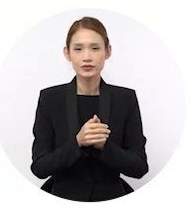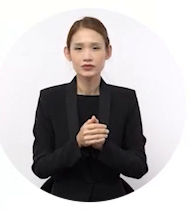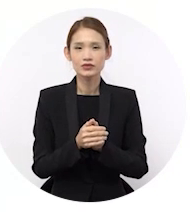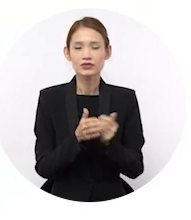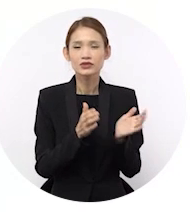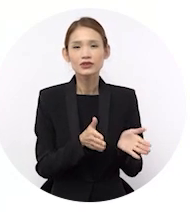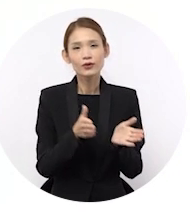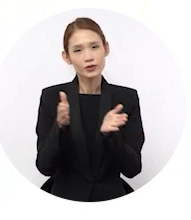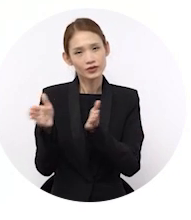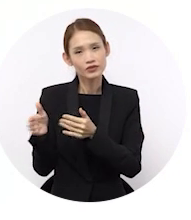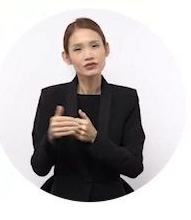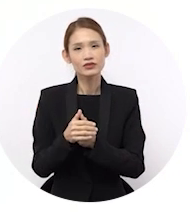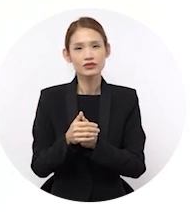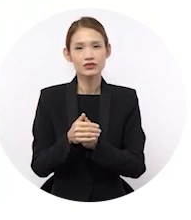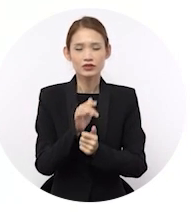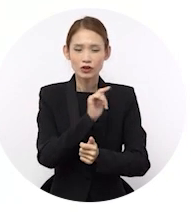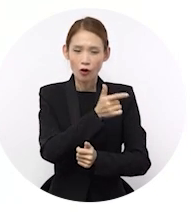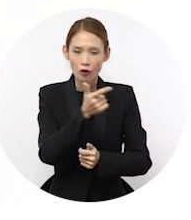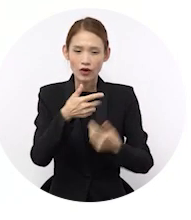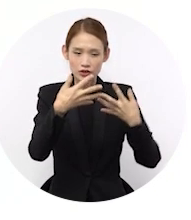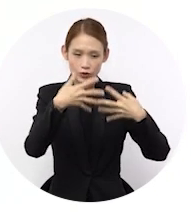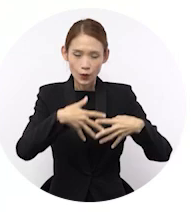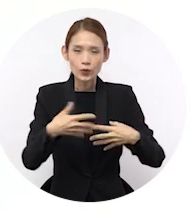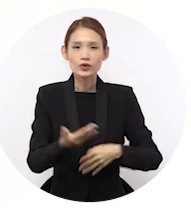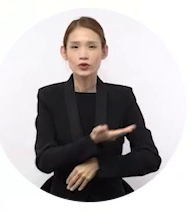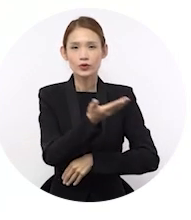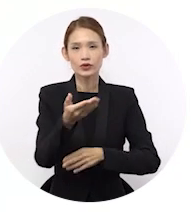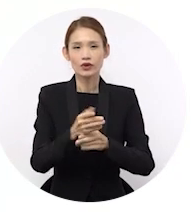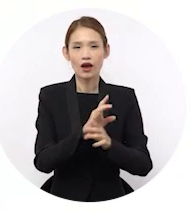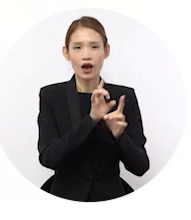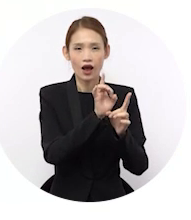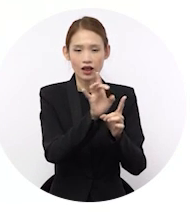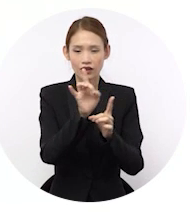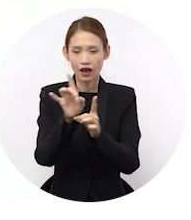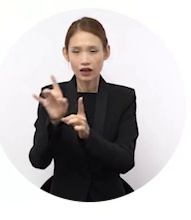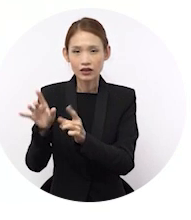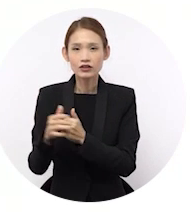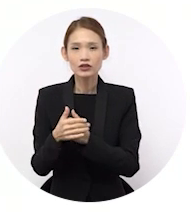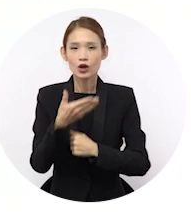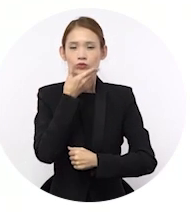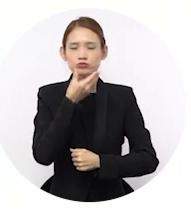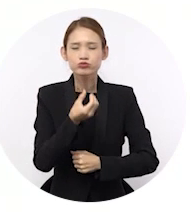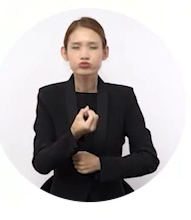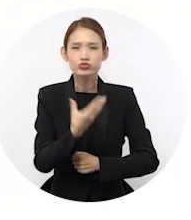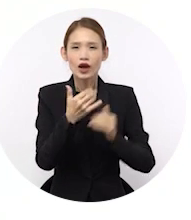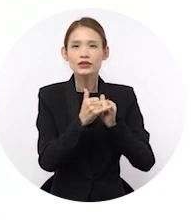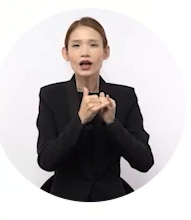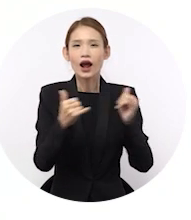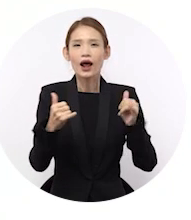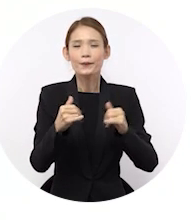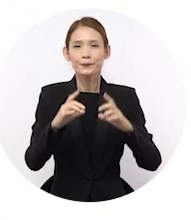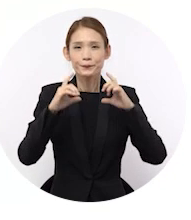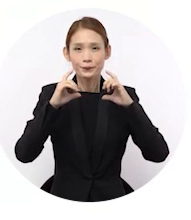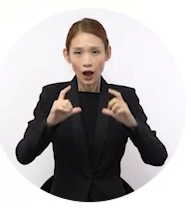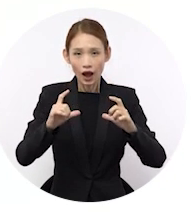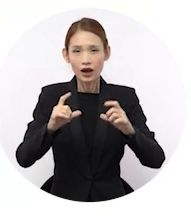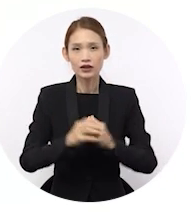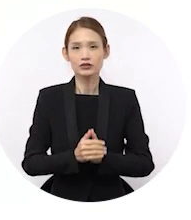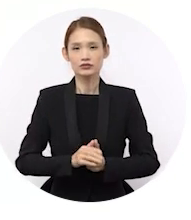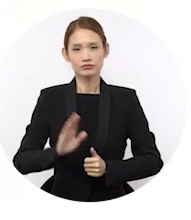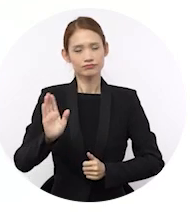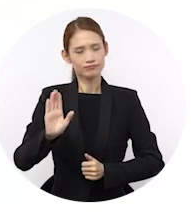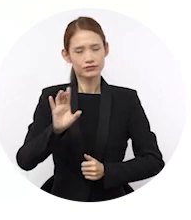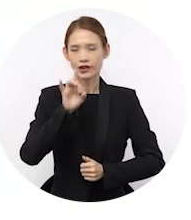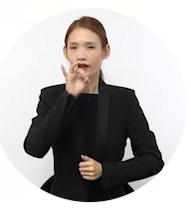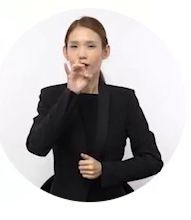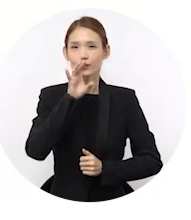근데 그렇다고 그런 요소들을 가지고 있는 분들 하나하나 모두들을 우리가 불행한 사람이라고 얘기할 수 있을까요? 아,